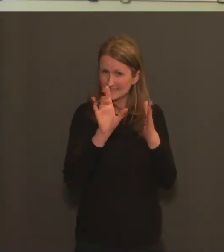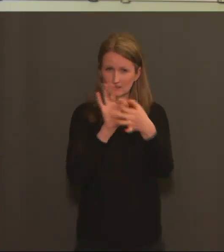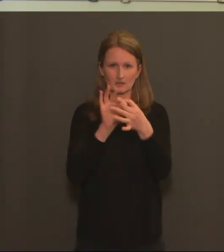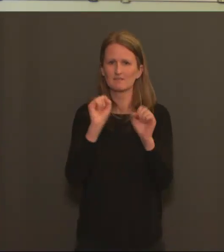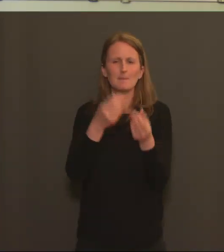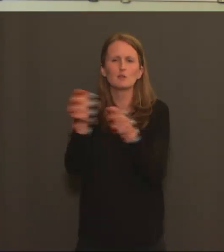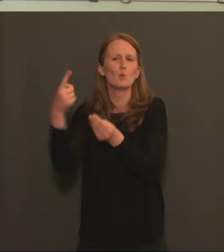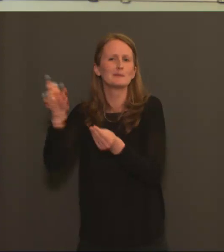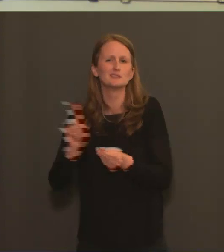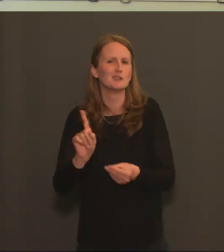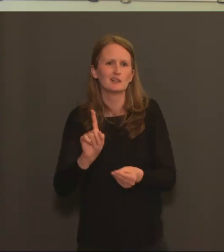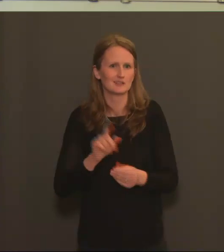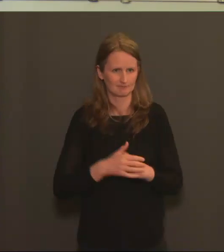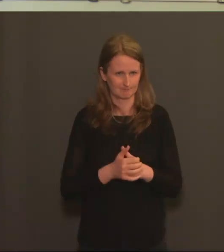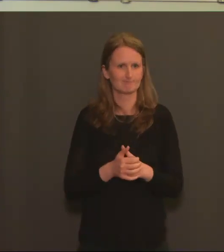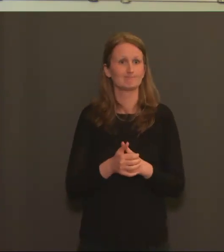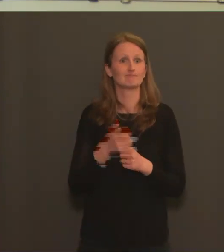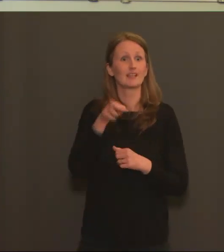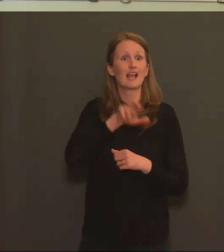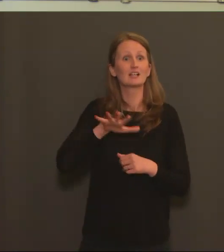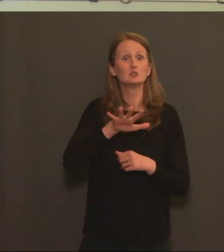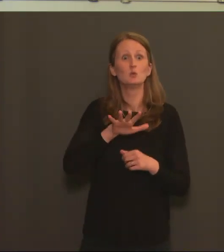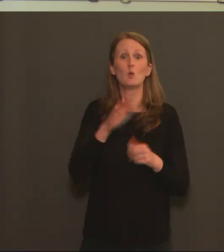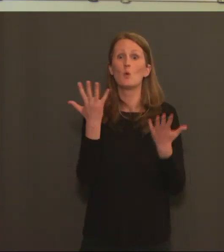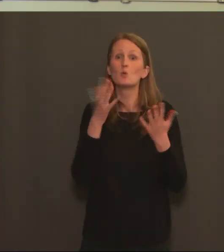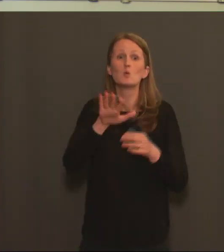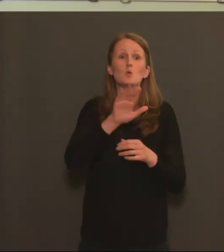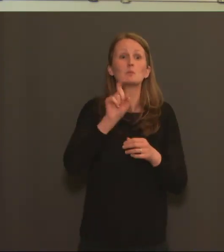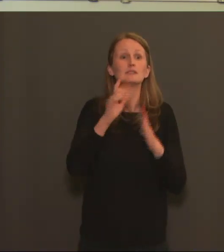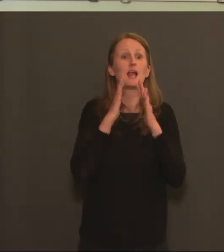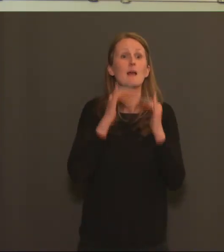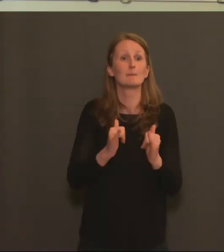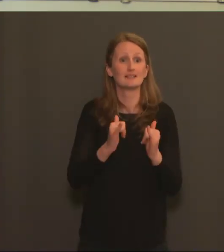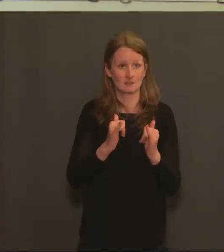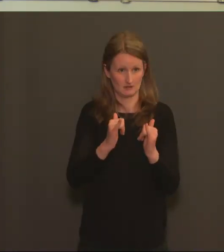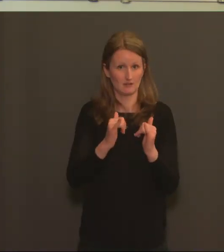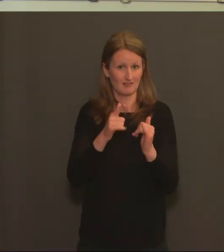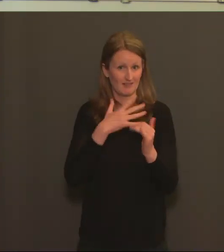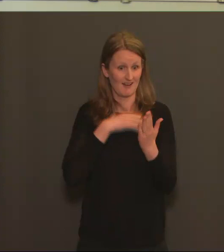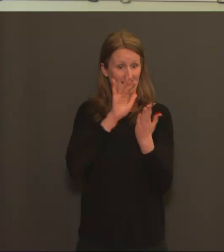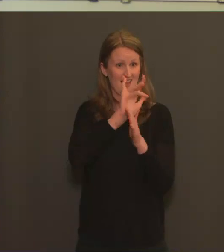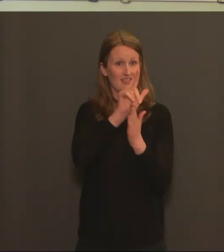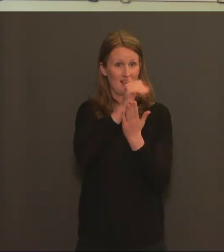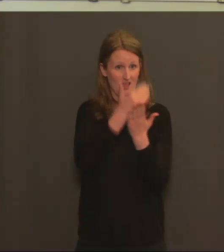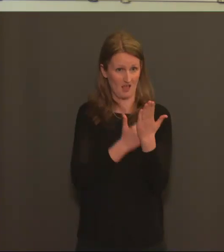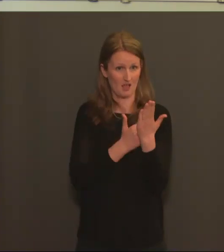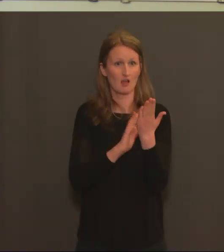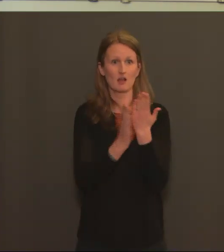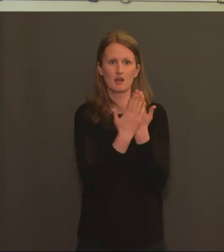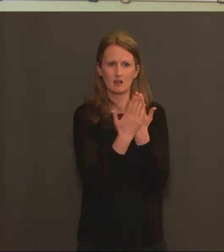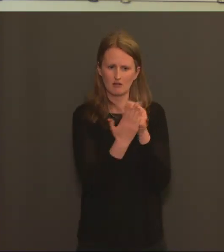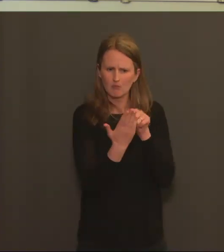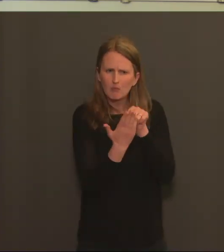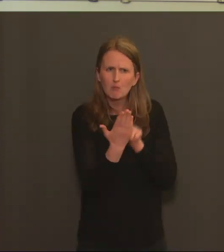les informations pratiques pour vous aiguiller et répondre à vos questions, incluant le